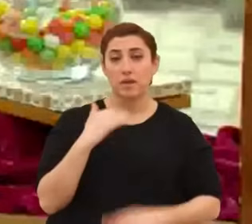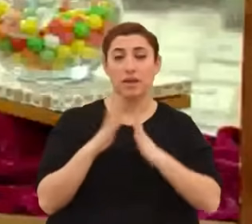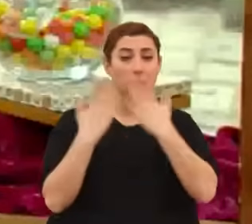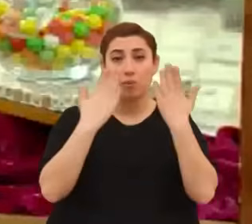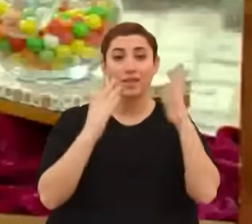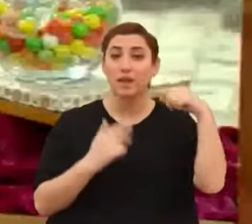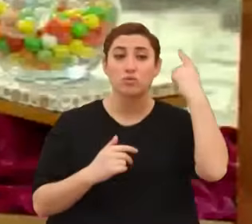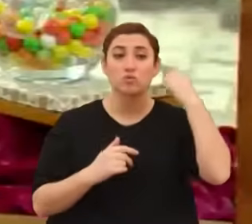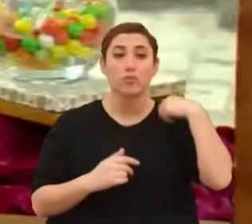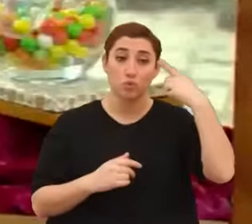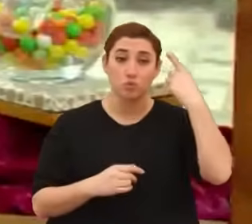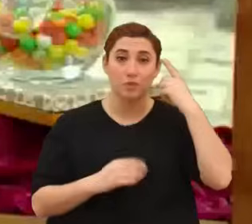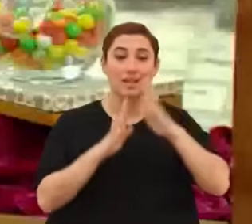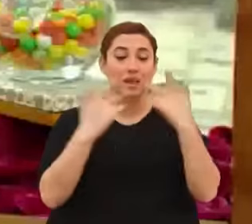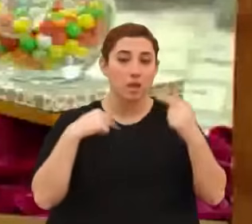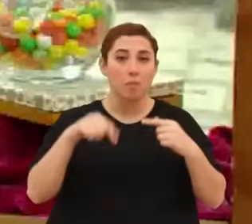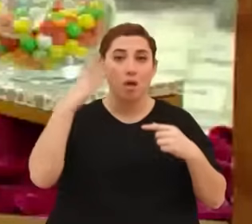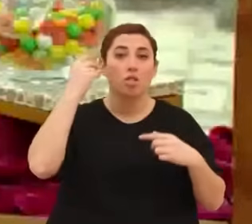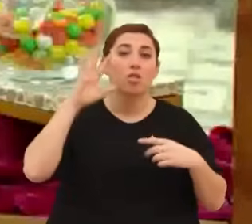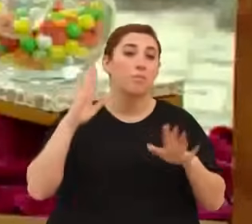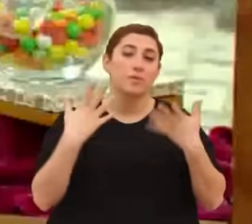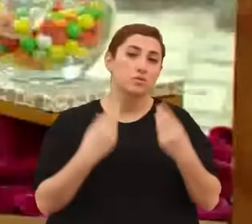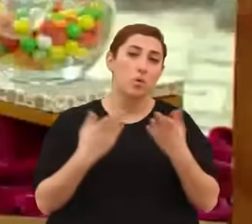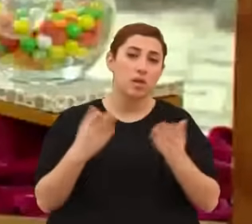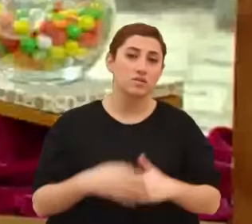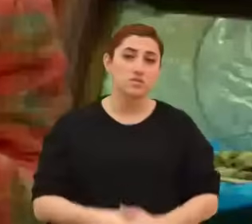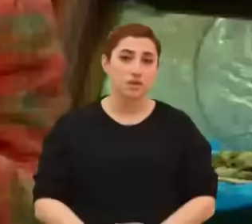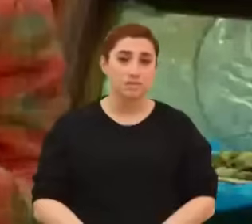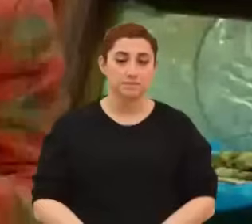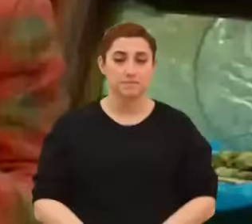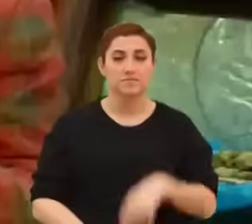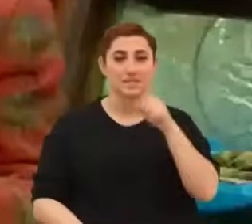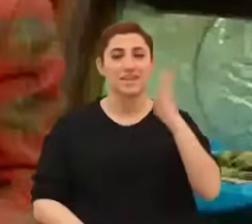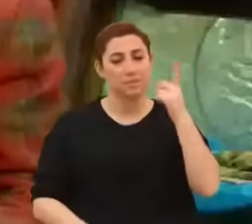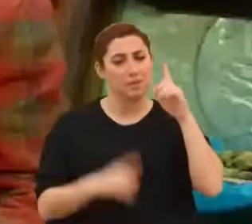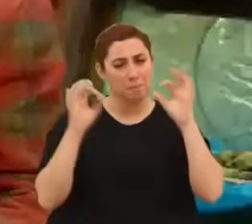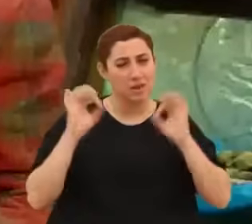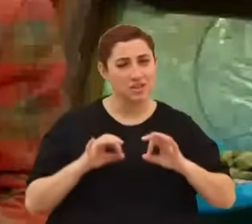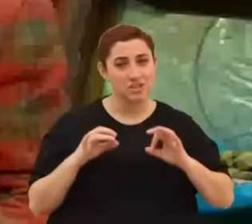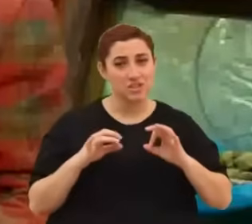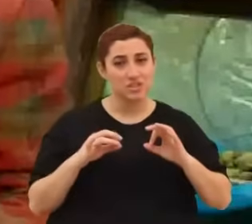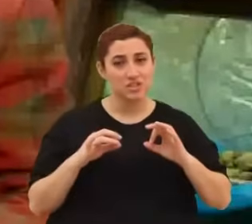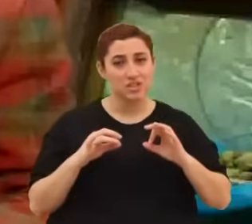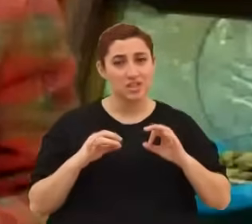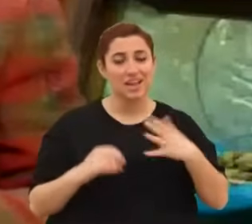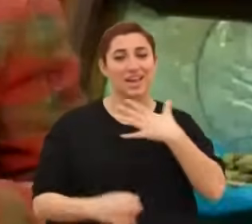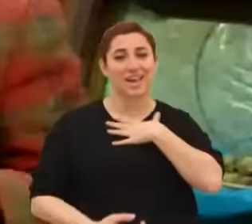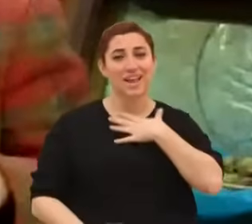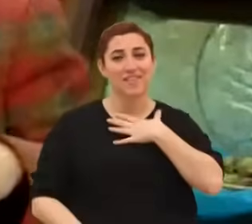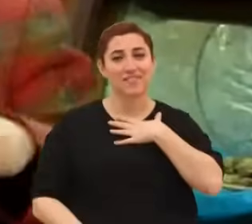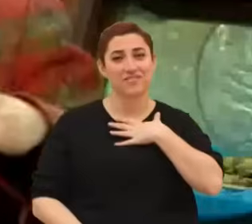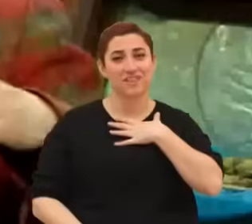kitabı okurken ne düşüneceğimi düşünmekten kitabı anlayamam. Nasıl olacak o iş? Sen hele bir başla.